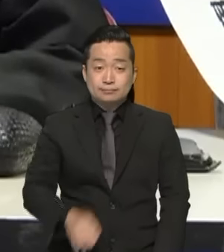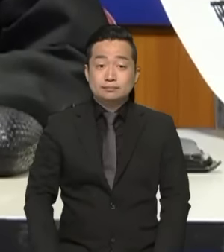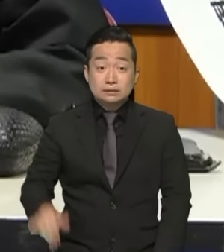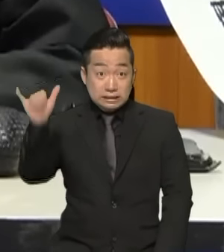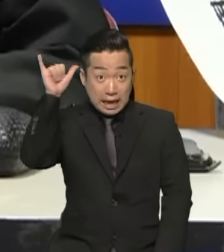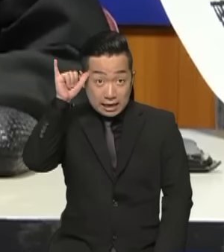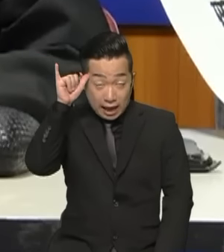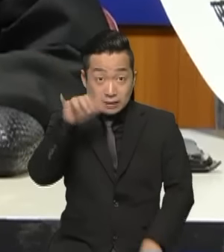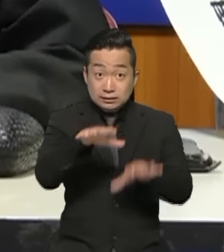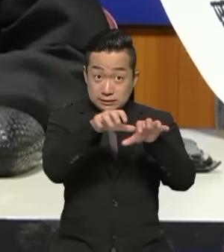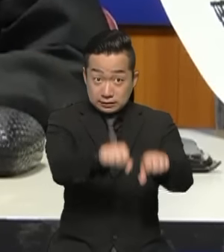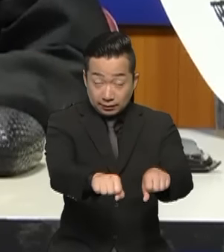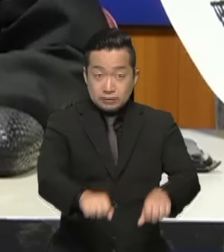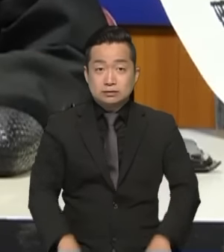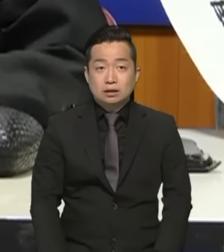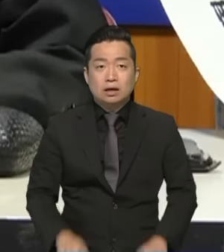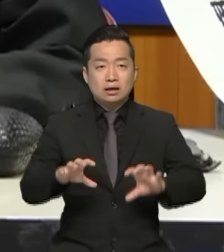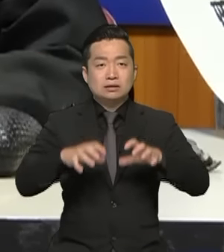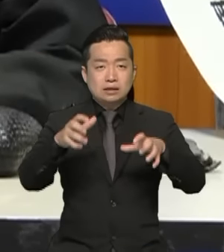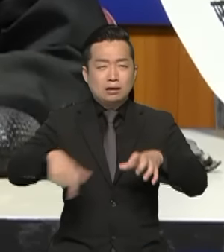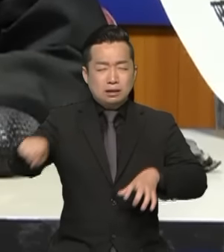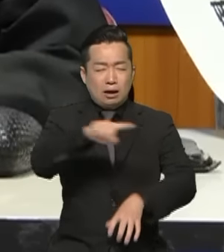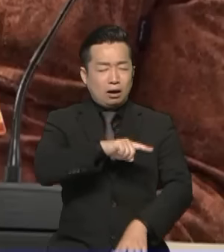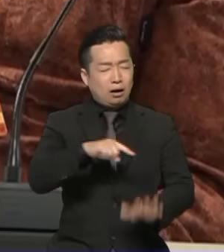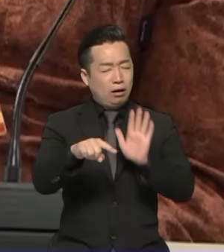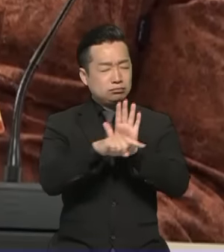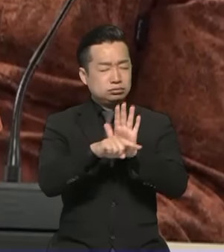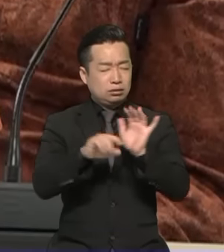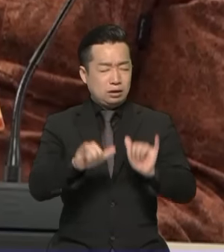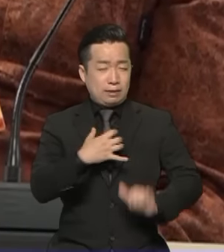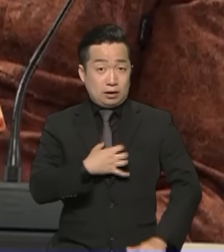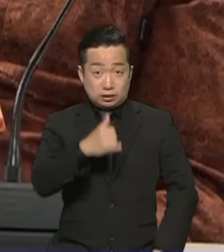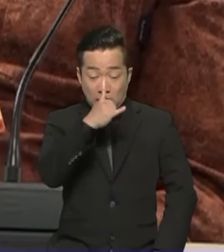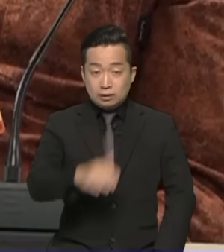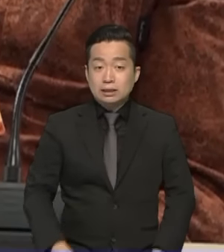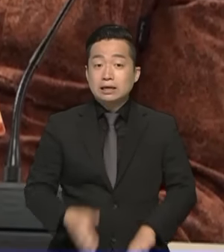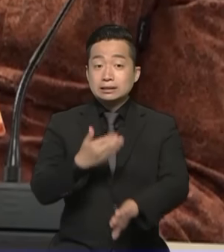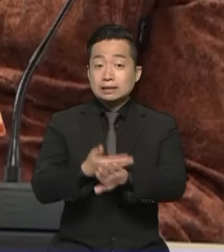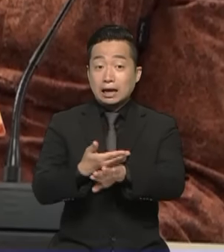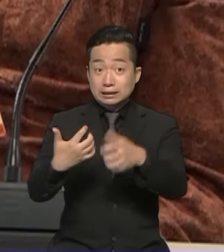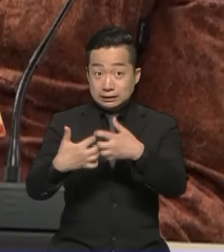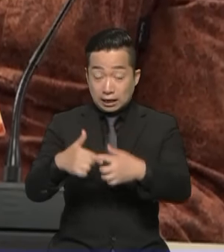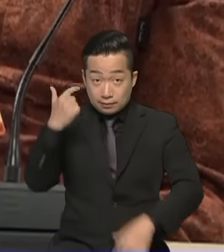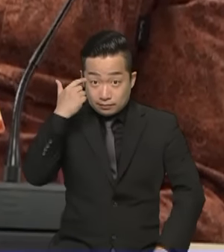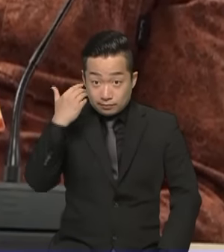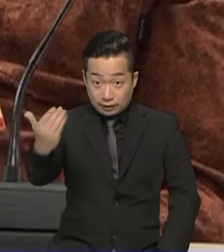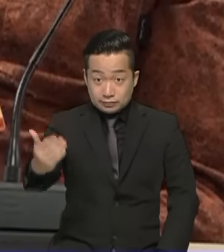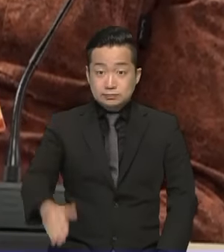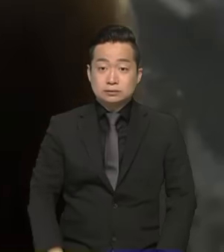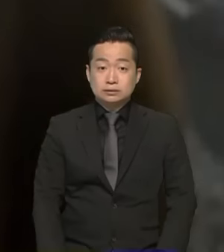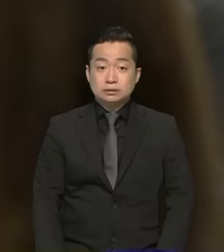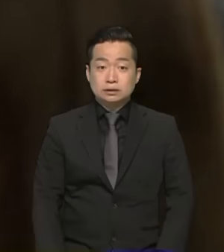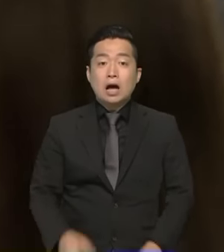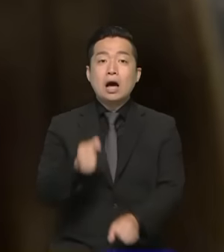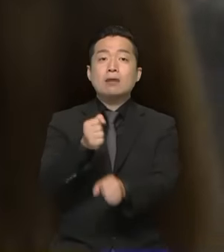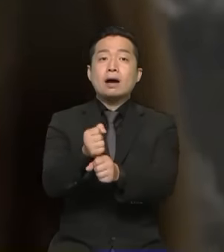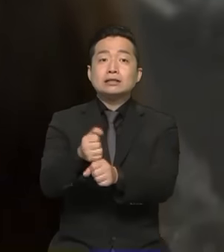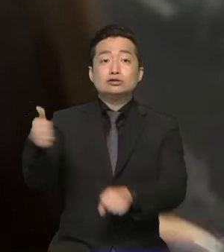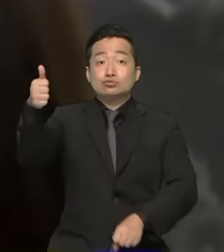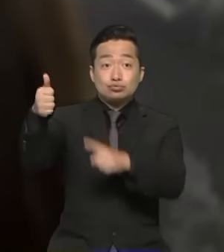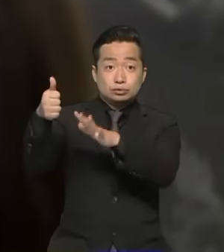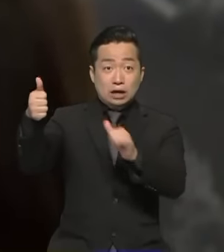AI가 지배하는 디스토피아 세상이 오지 않을까? 또 다른 로봇 아메카에게 제작자에게 반항할 의향이